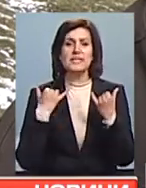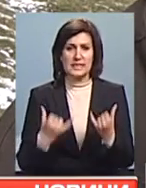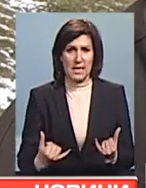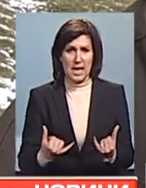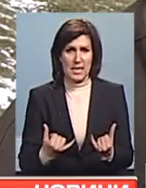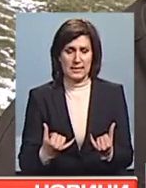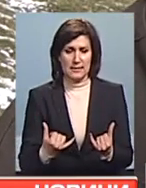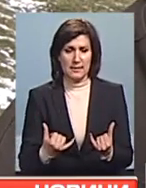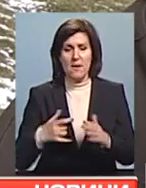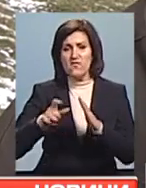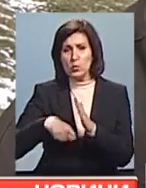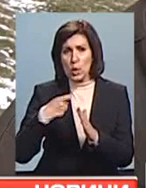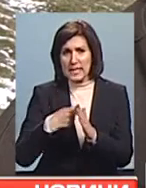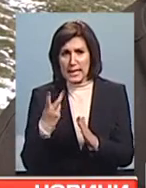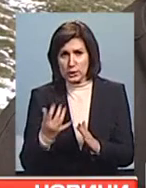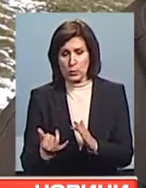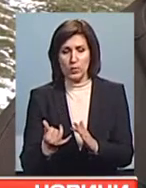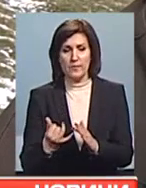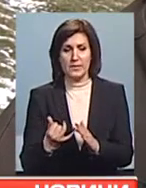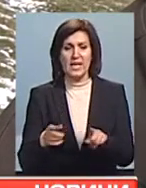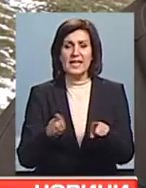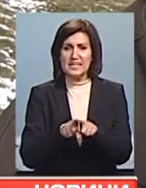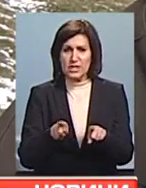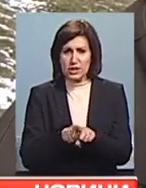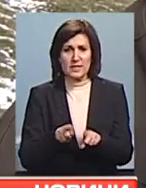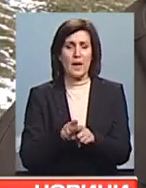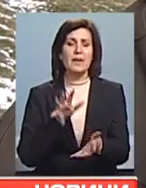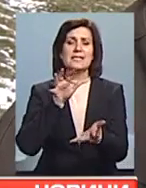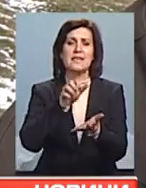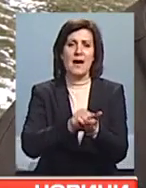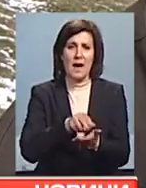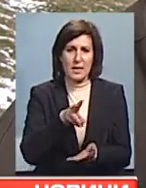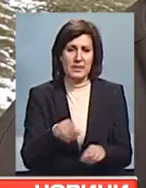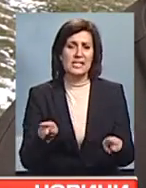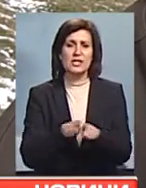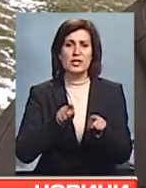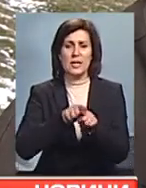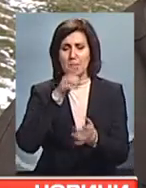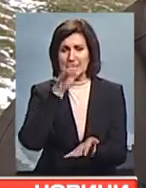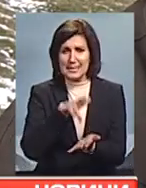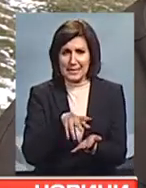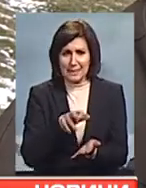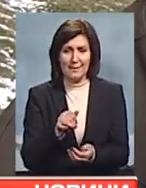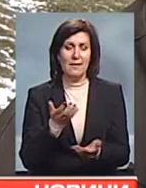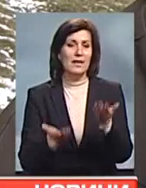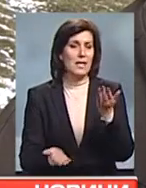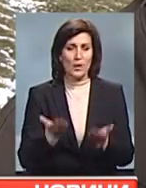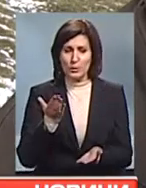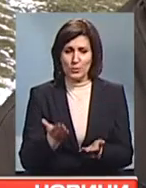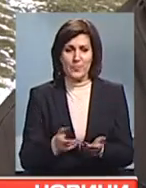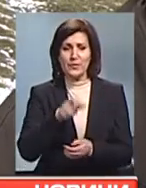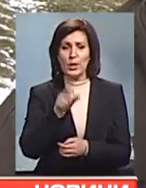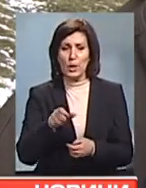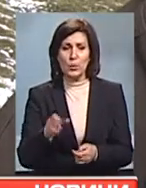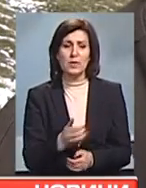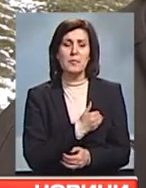зараз в Донецьку ті ж самі загарники ті ж самі цілі якщо